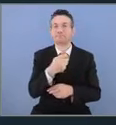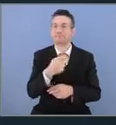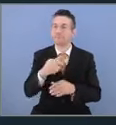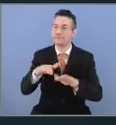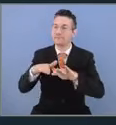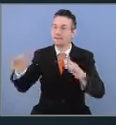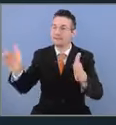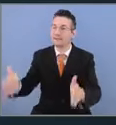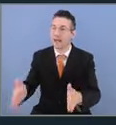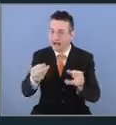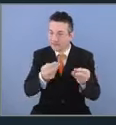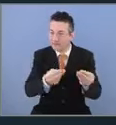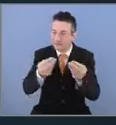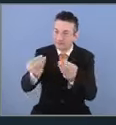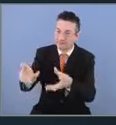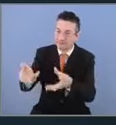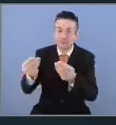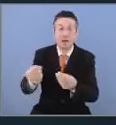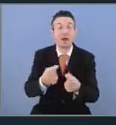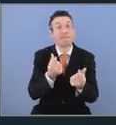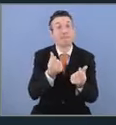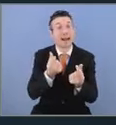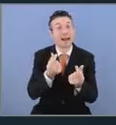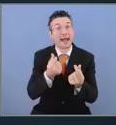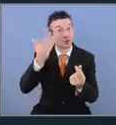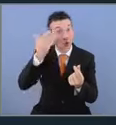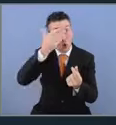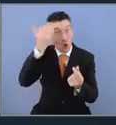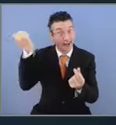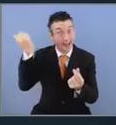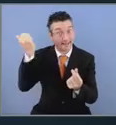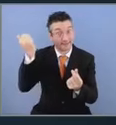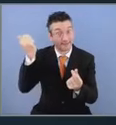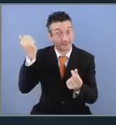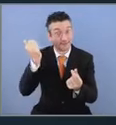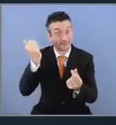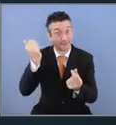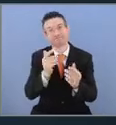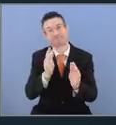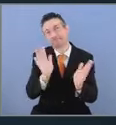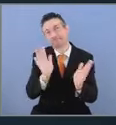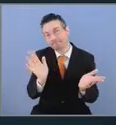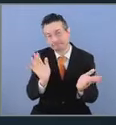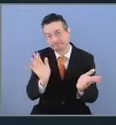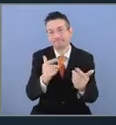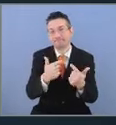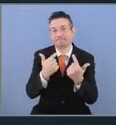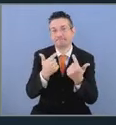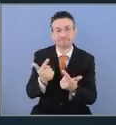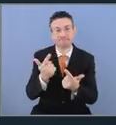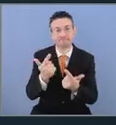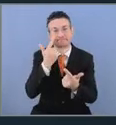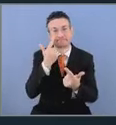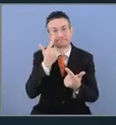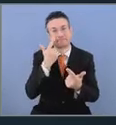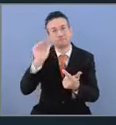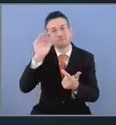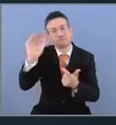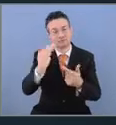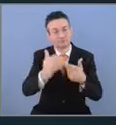e garantendo diciamo margini e un futuro a tutta la filiera del cibo.